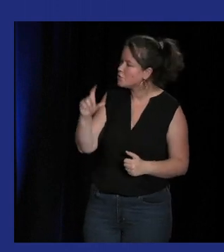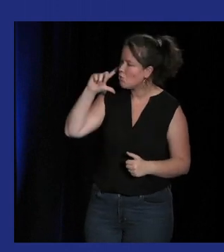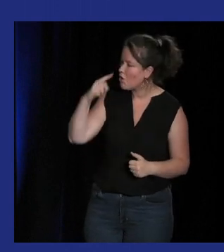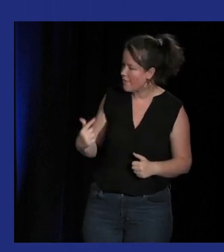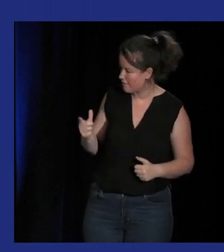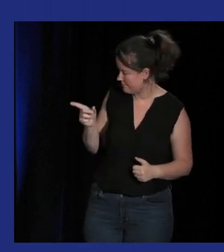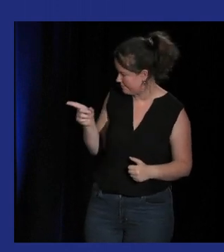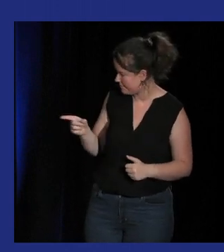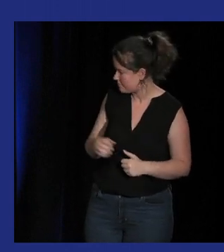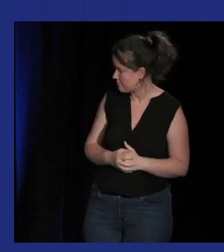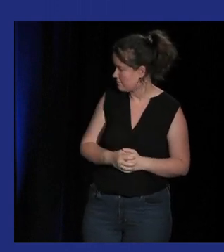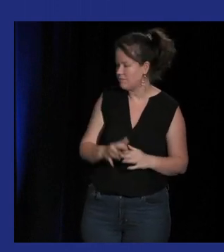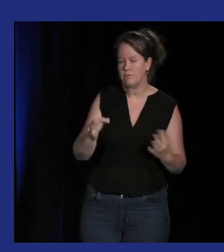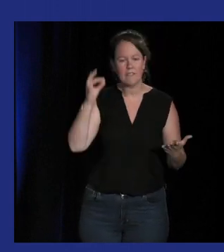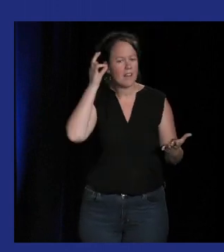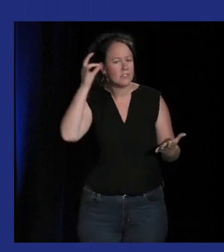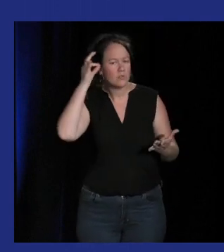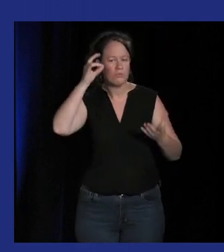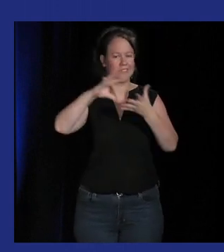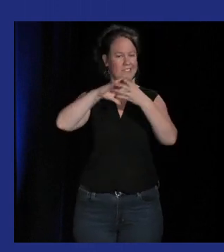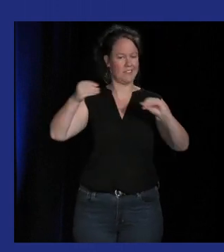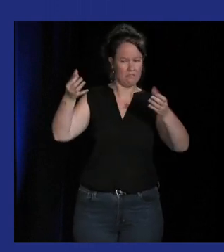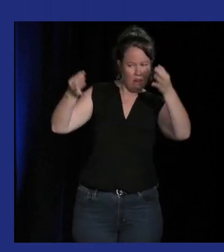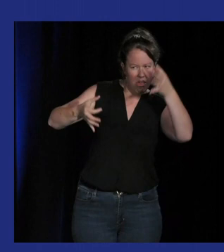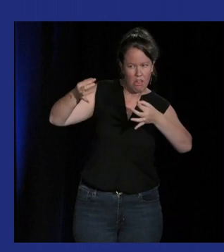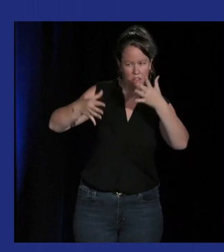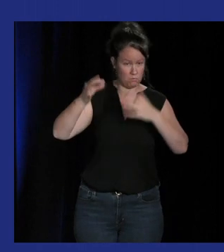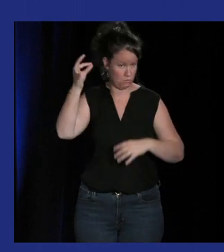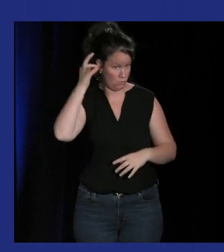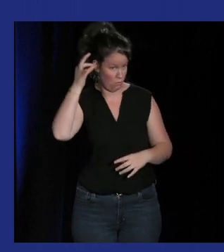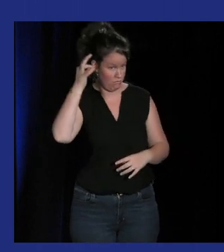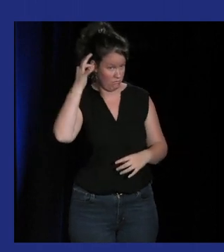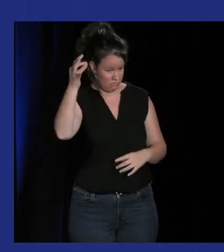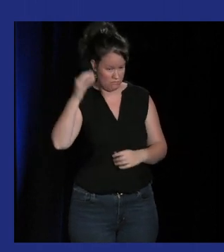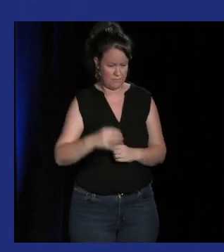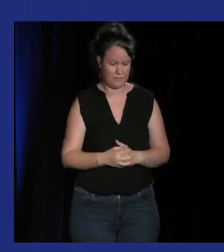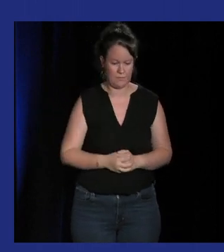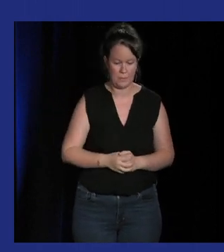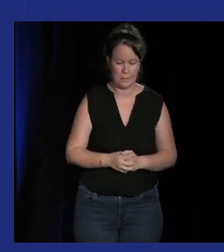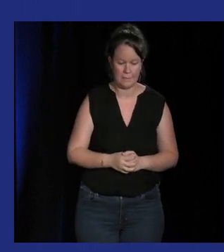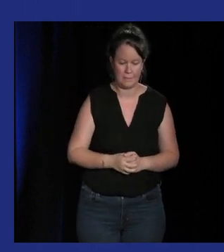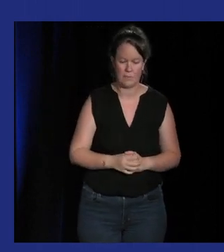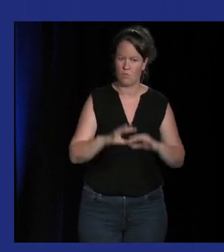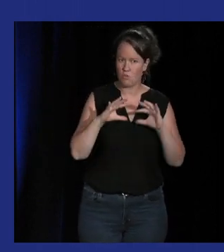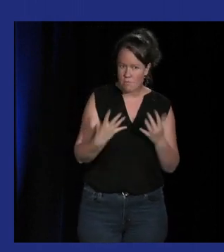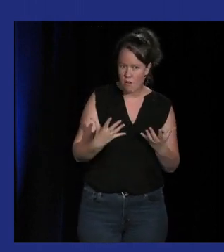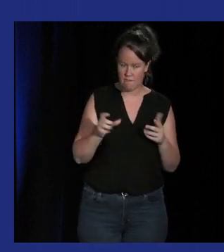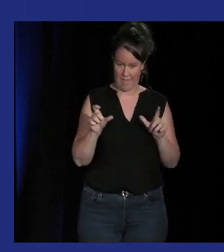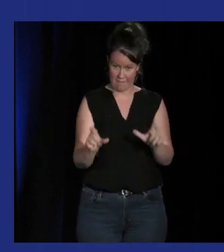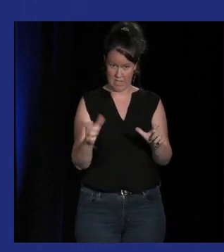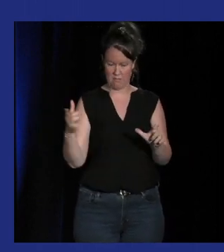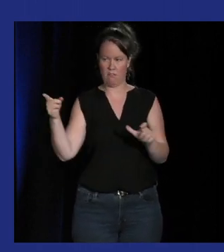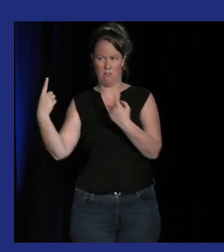sound design justement des choses comment on s'assure de la complémentarité j'ai envie de dire entre la musique